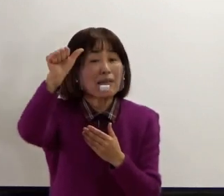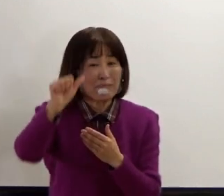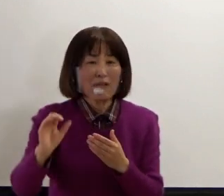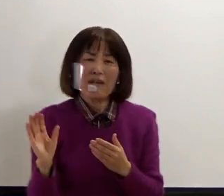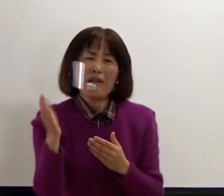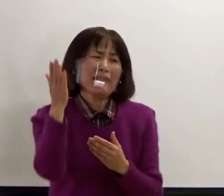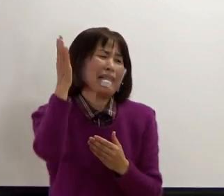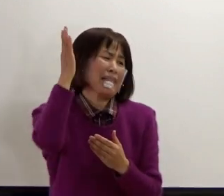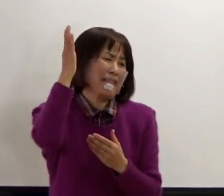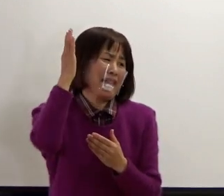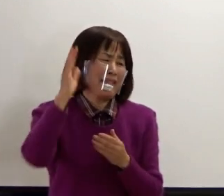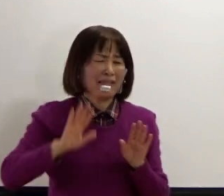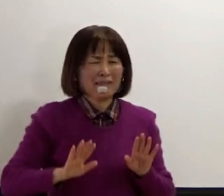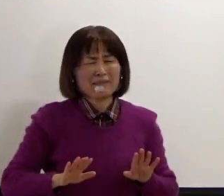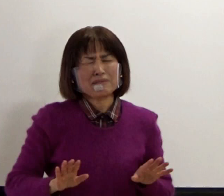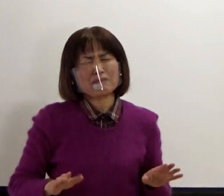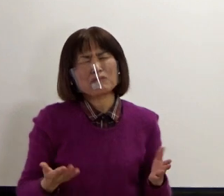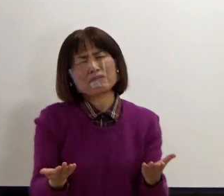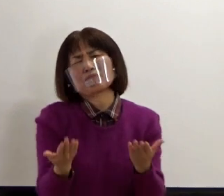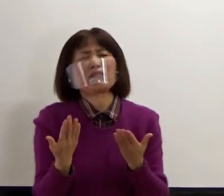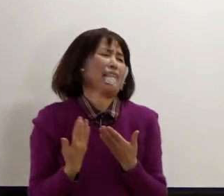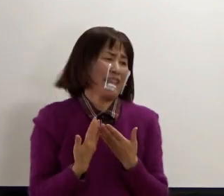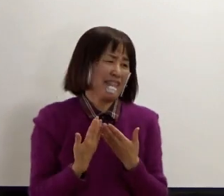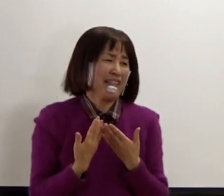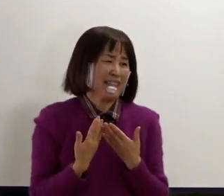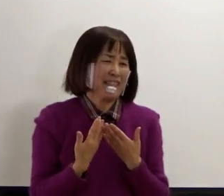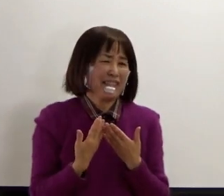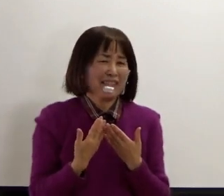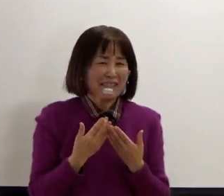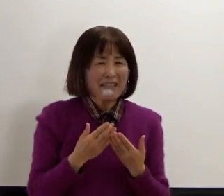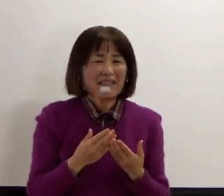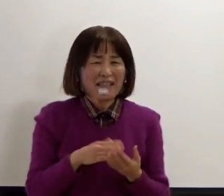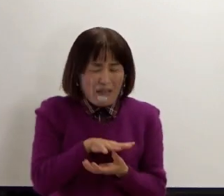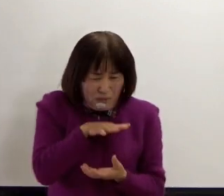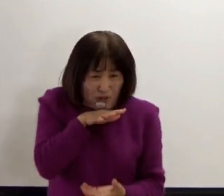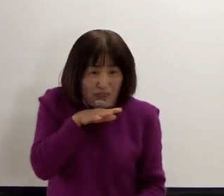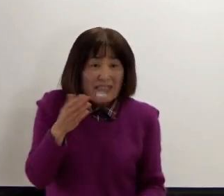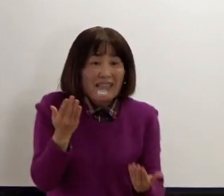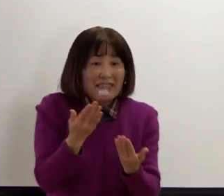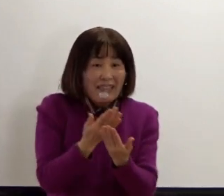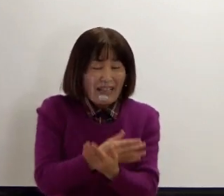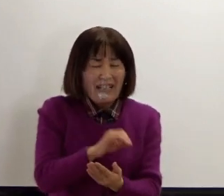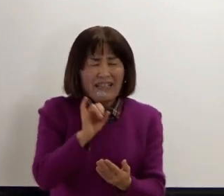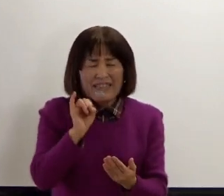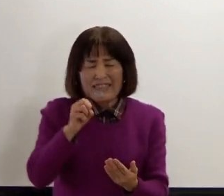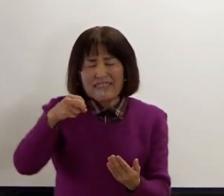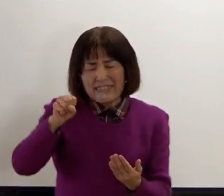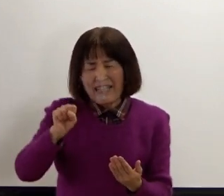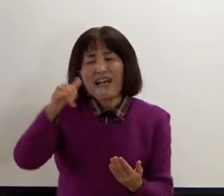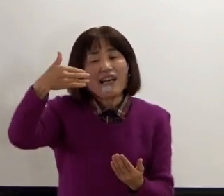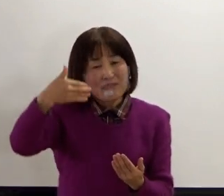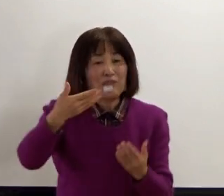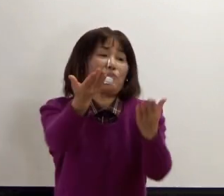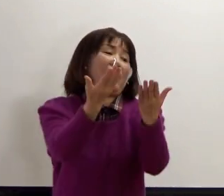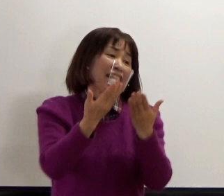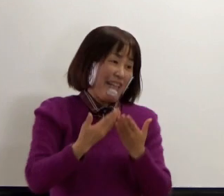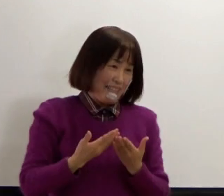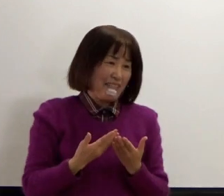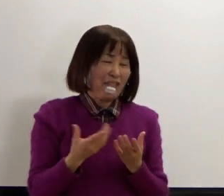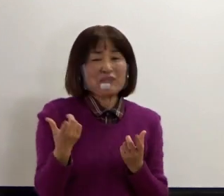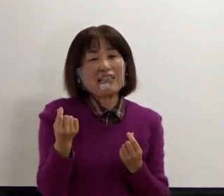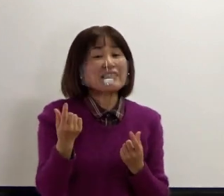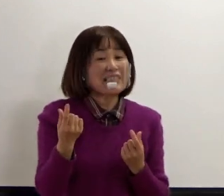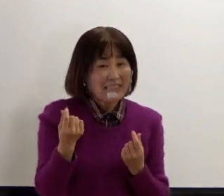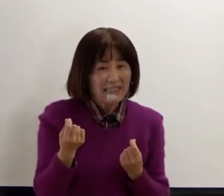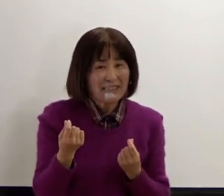サクを与えられると。だから神様はやっぱりその時を待っておられて、その最もふさわしい時に神の技が